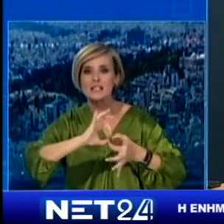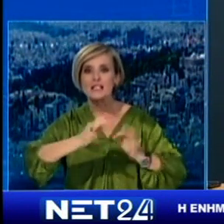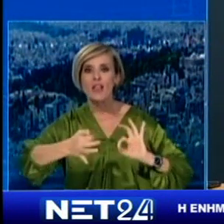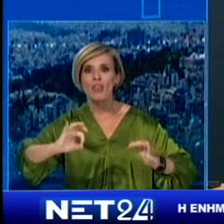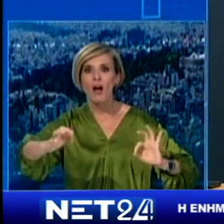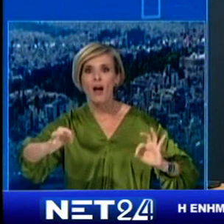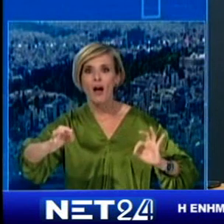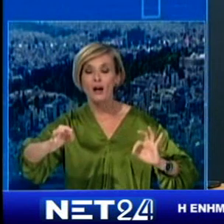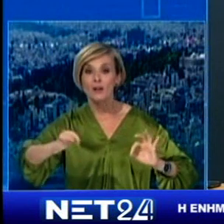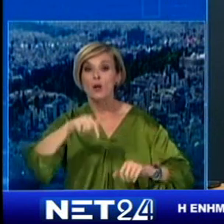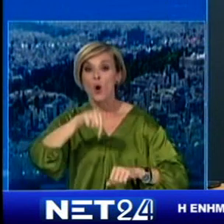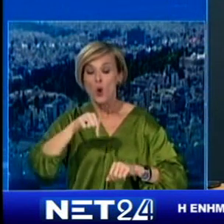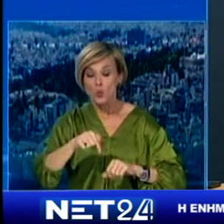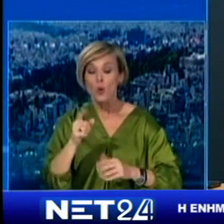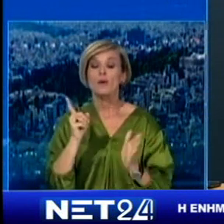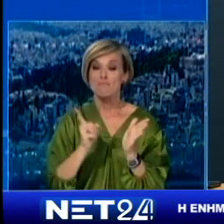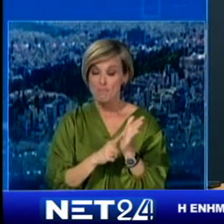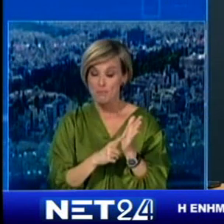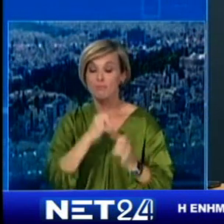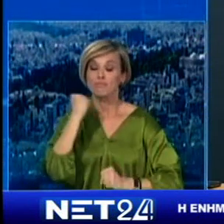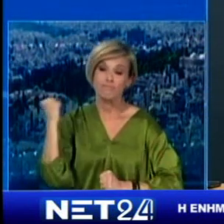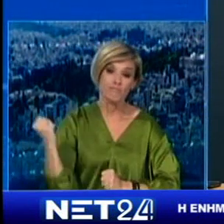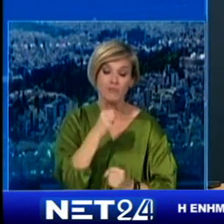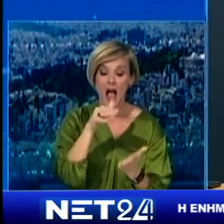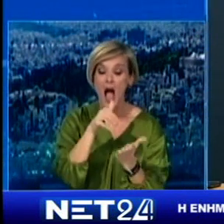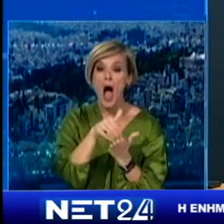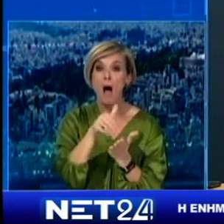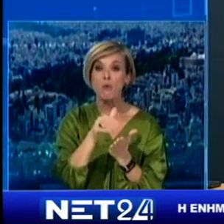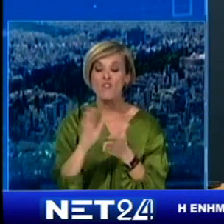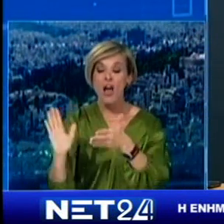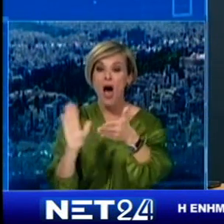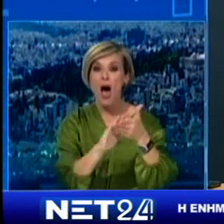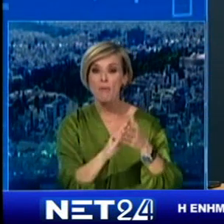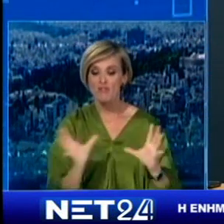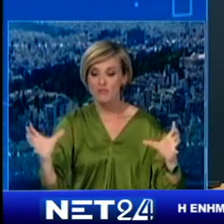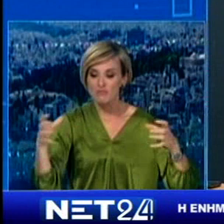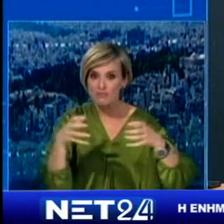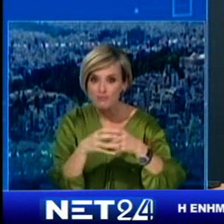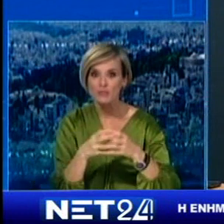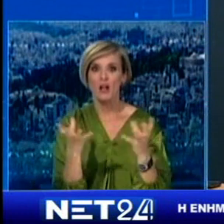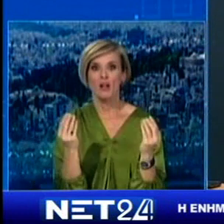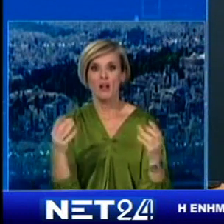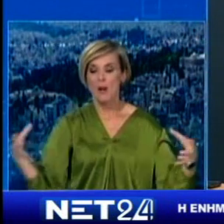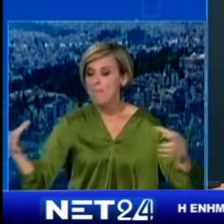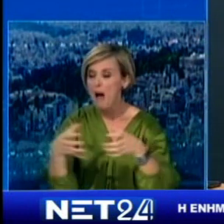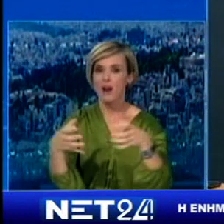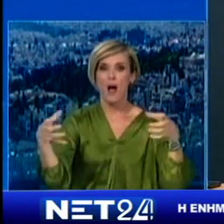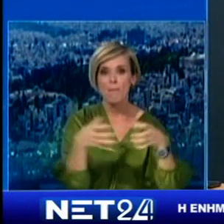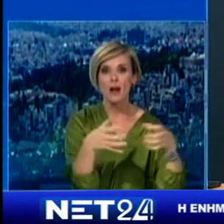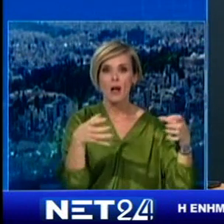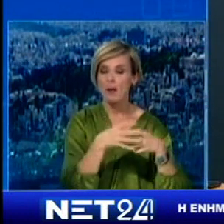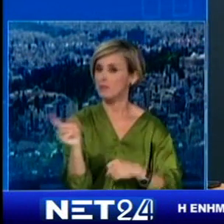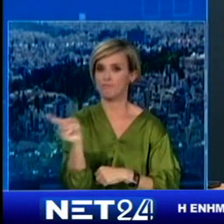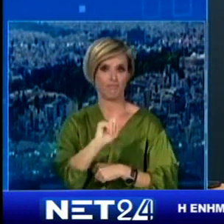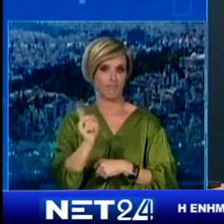της. Τώρα περισσότερο από κάθε άλλη στιγμή πρέπει να αποφύγουμε το συγχρονισμό σε κλειστούς χώρους, να συναντιόμαστε μόνο με μία μικρή